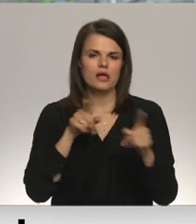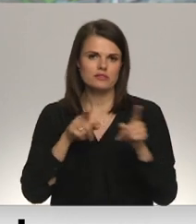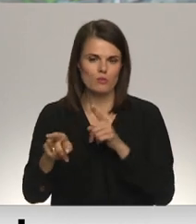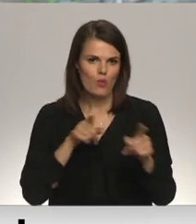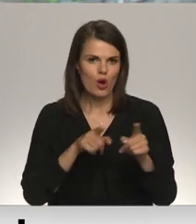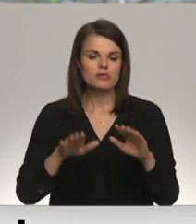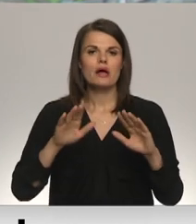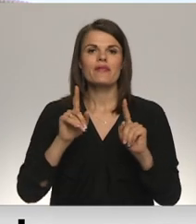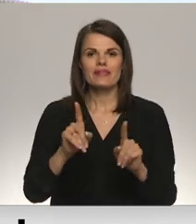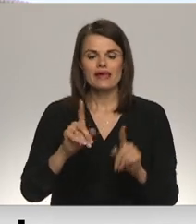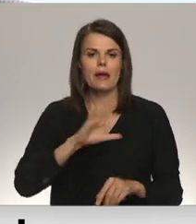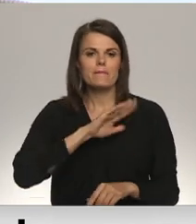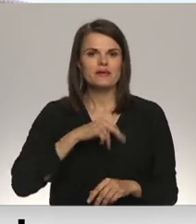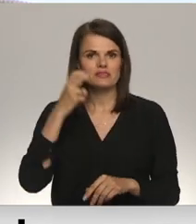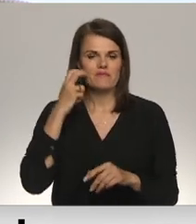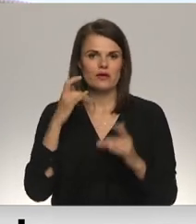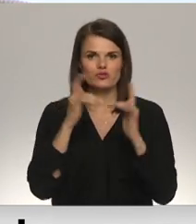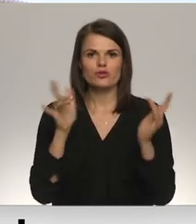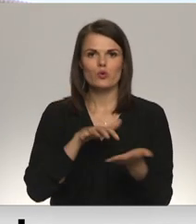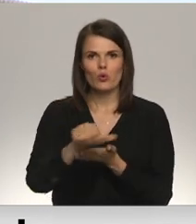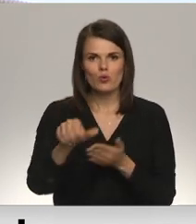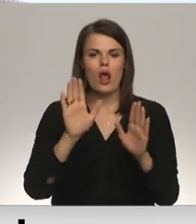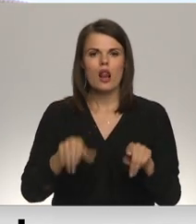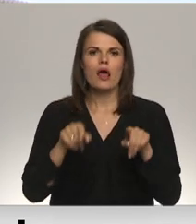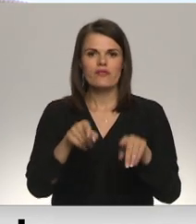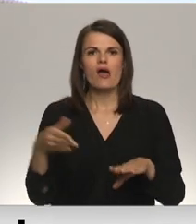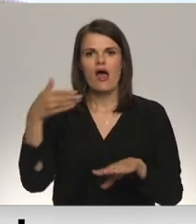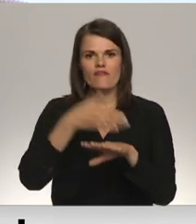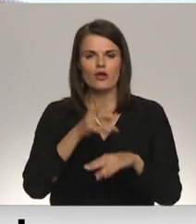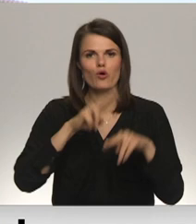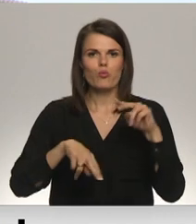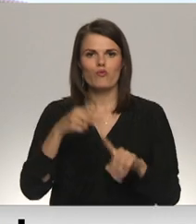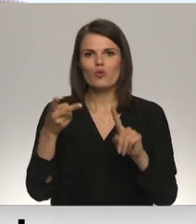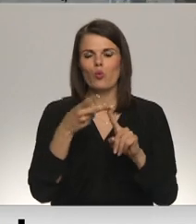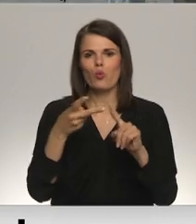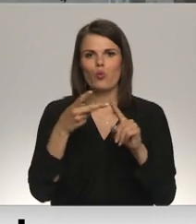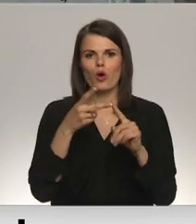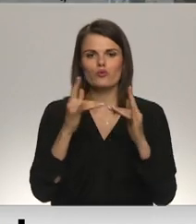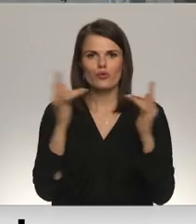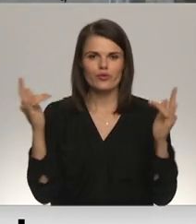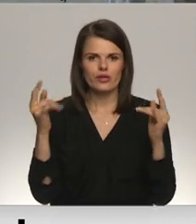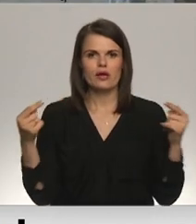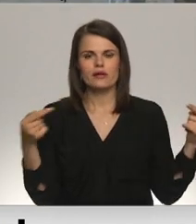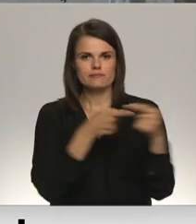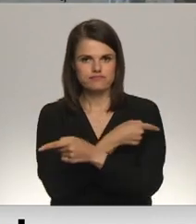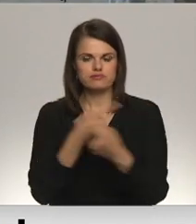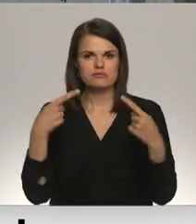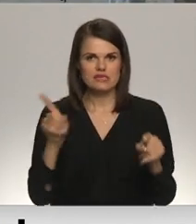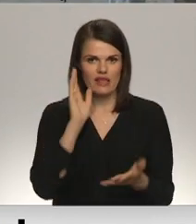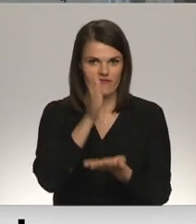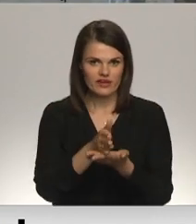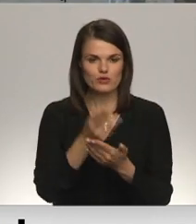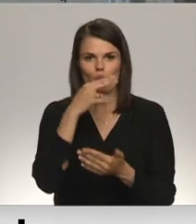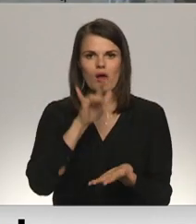kustību. Tikai pēc tam veco tiltu nojauks, lai tā vietā būvētu otru estakādi ar satiksmi pretējā virzienā